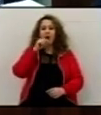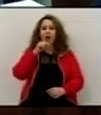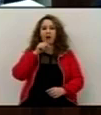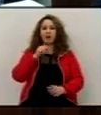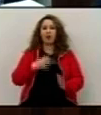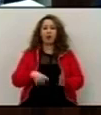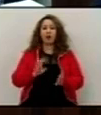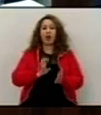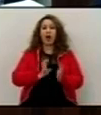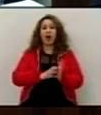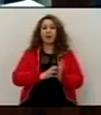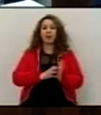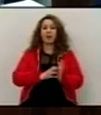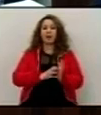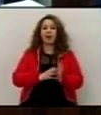مستوى البرلمان